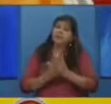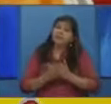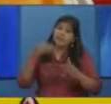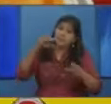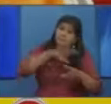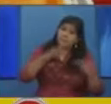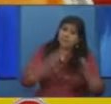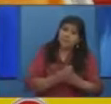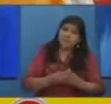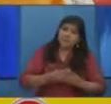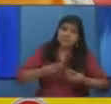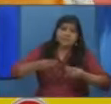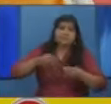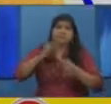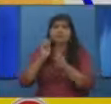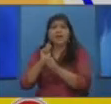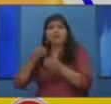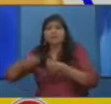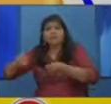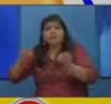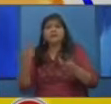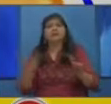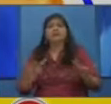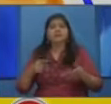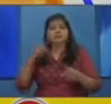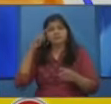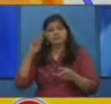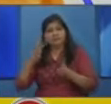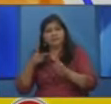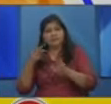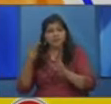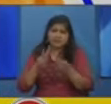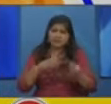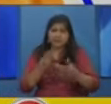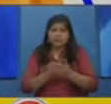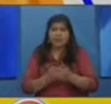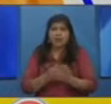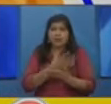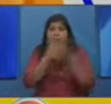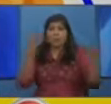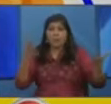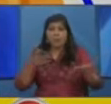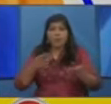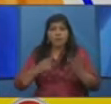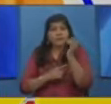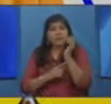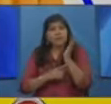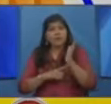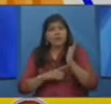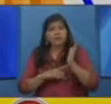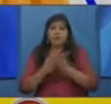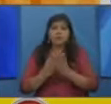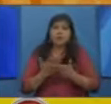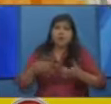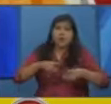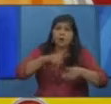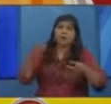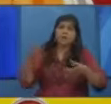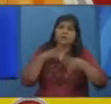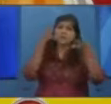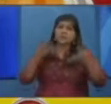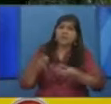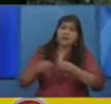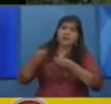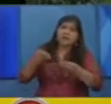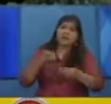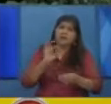कई प्रयोग हमारे देश में हुए हैं और अब ऐसा नहीं रहा कि बहुत बड़ी टेक्नोलॉजी और लॉजिस्टिक्स कंपनियां ही